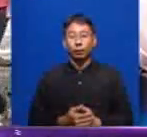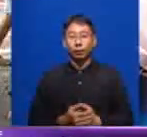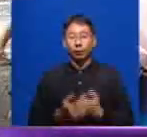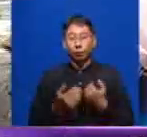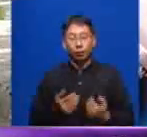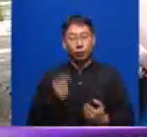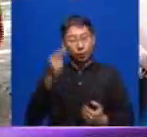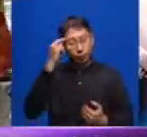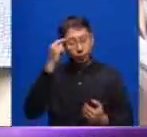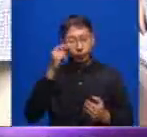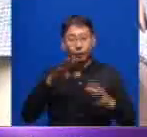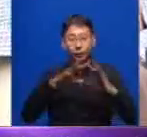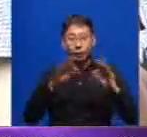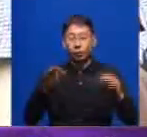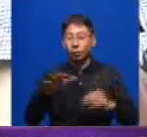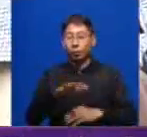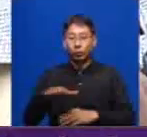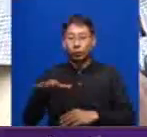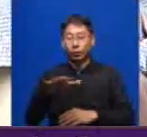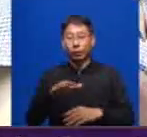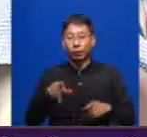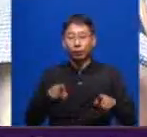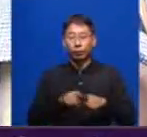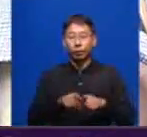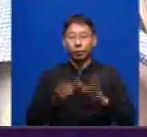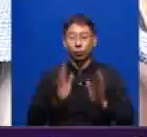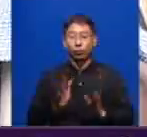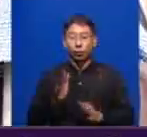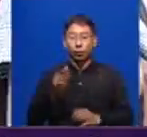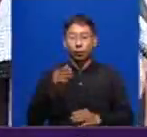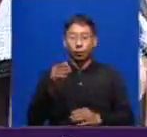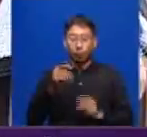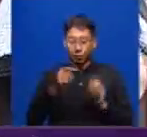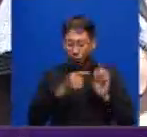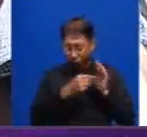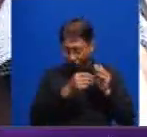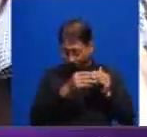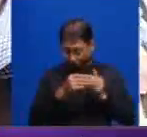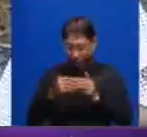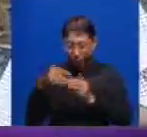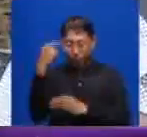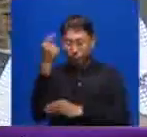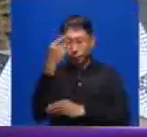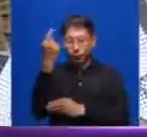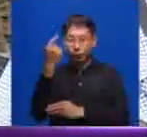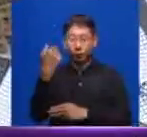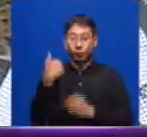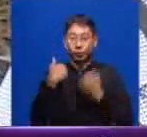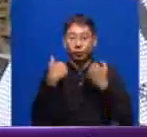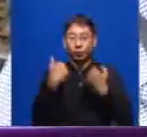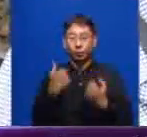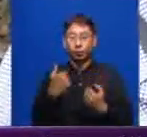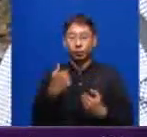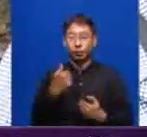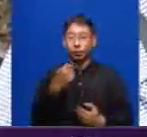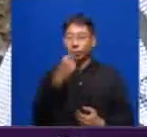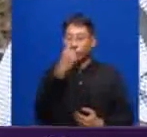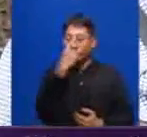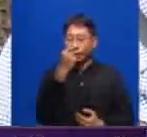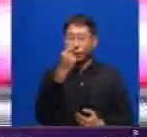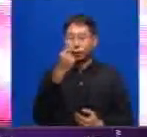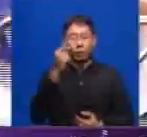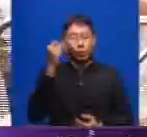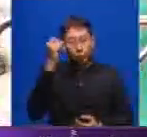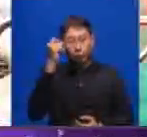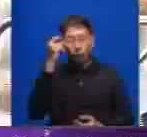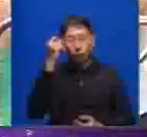เป็นเหตุการณ์ปกติ เช่นเดียวกับไกด์นำเที่ยวระดับพรีเมียมรายนี้บอกกับทีมข่าวว่านักท่องเที่ยวต่างชาติบางส่วนมีความเ